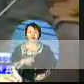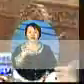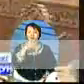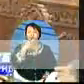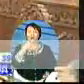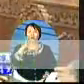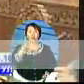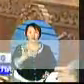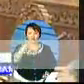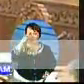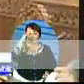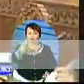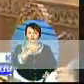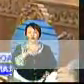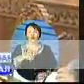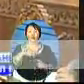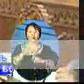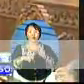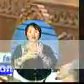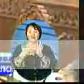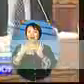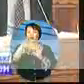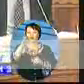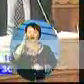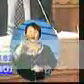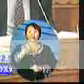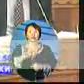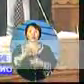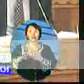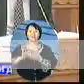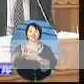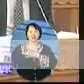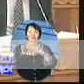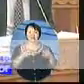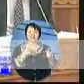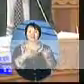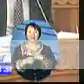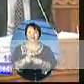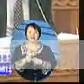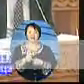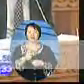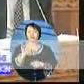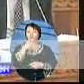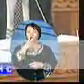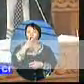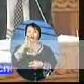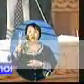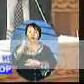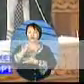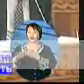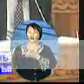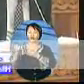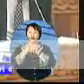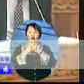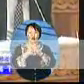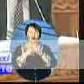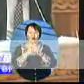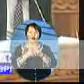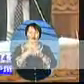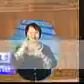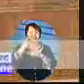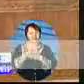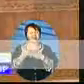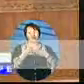дотооддоо үйлдвэрлж байгаа. Харин 95% нь импортлж байгаа юм. Цаашдаа тамхины импортыг бүрэн хориглох саналыг удаа дараа гаргаж байсан